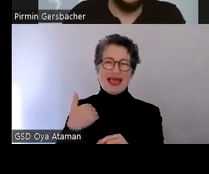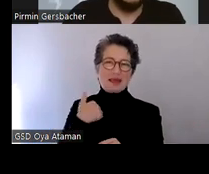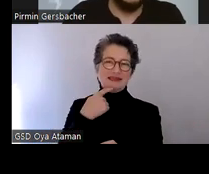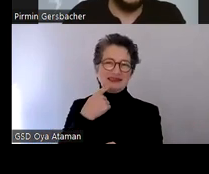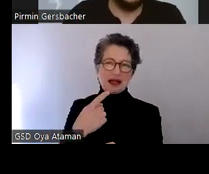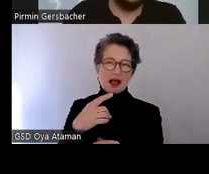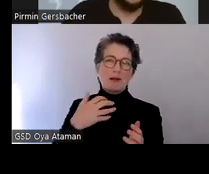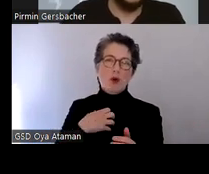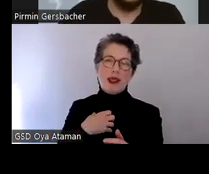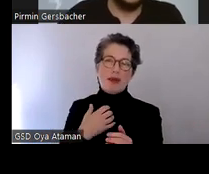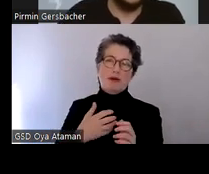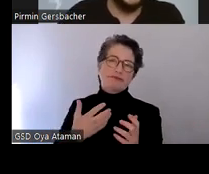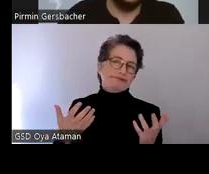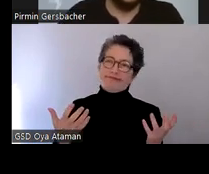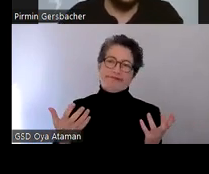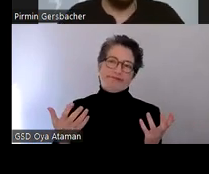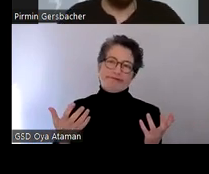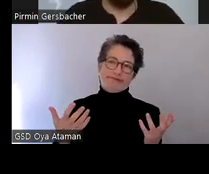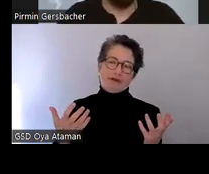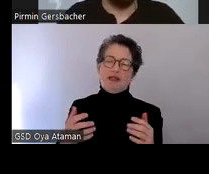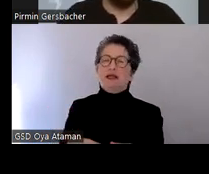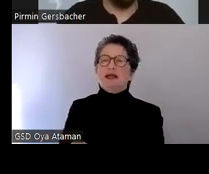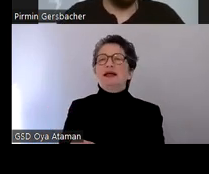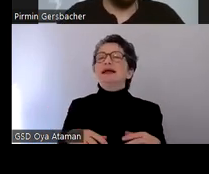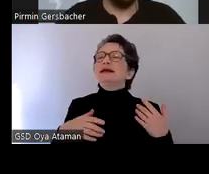genau, damit wäre dieser Checkpunkt jetzt nicht erfüllt.